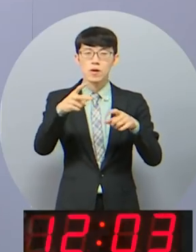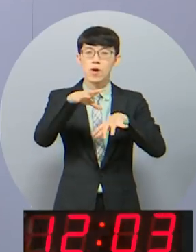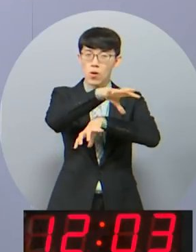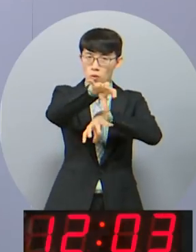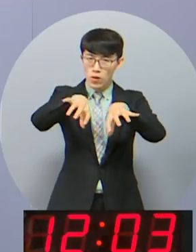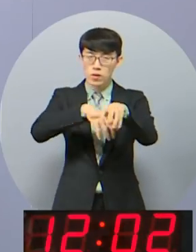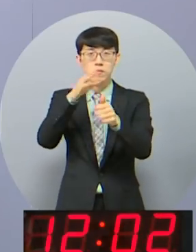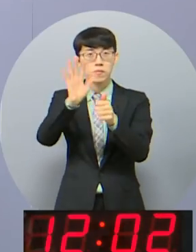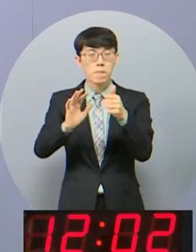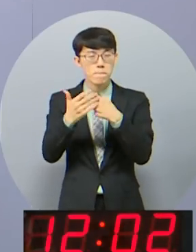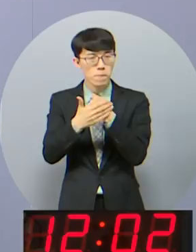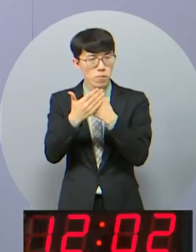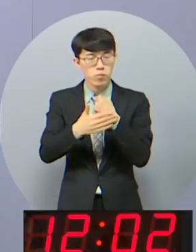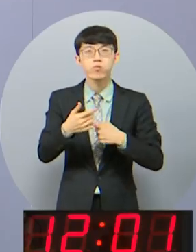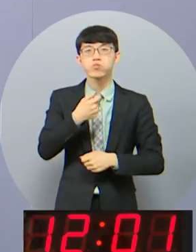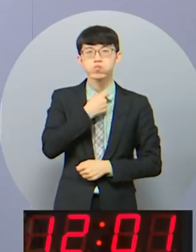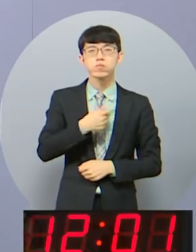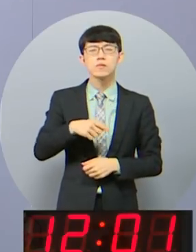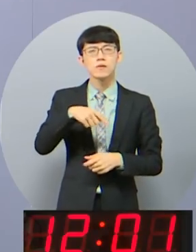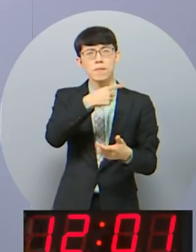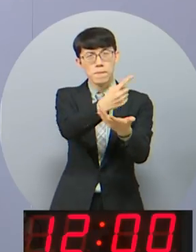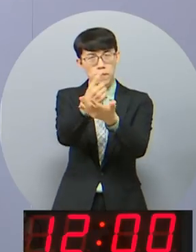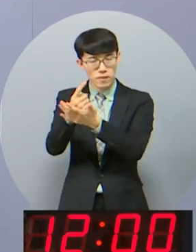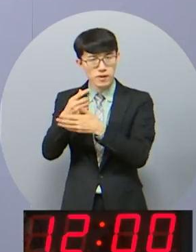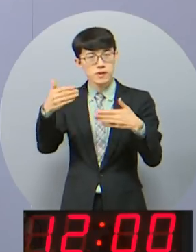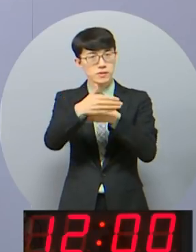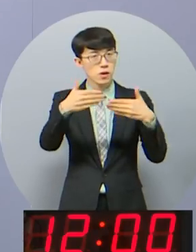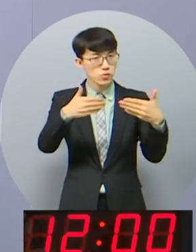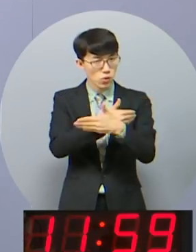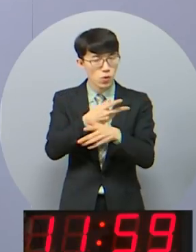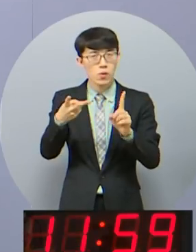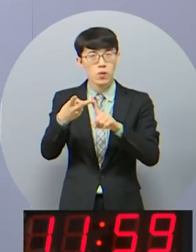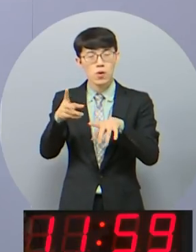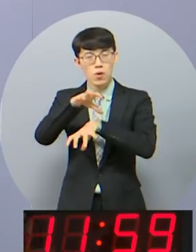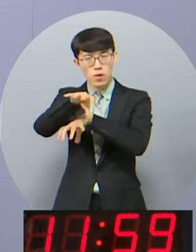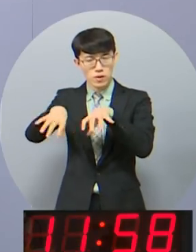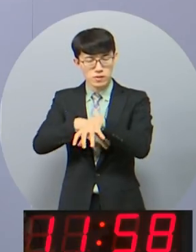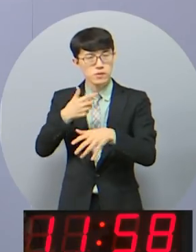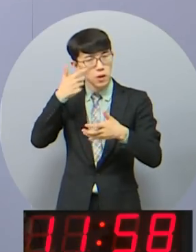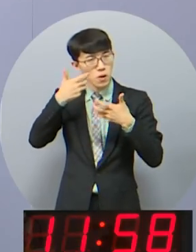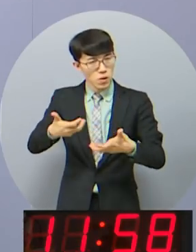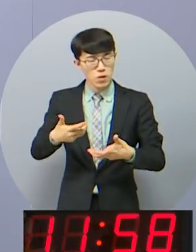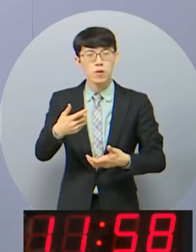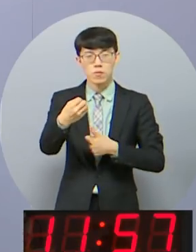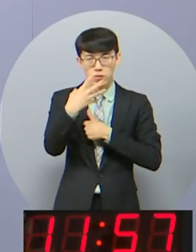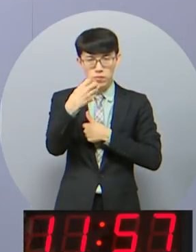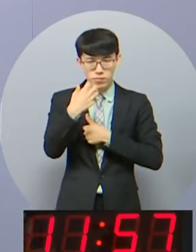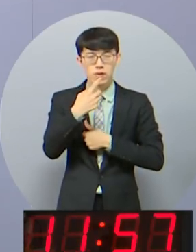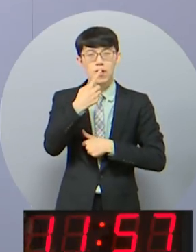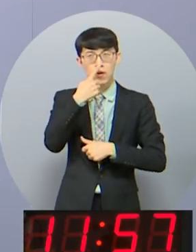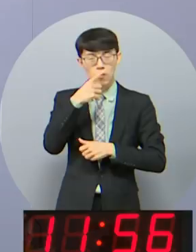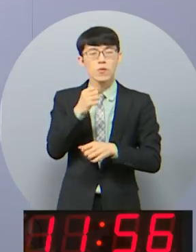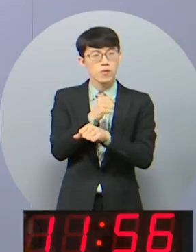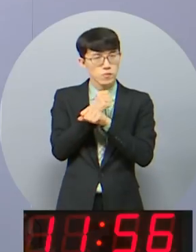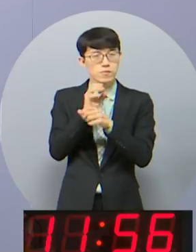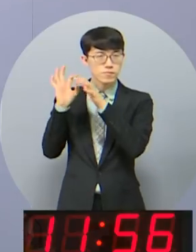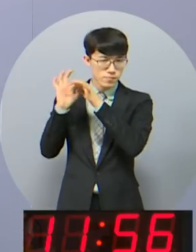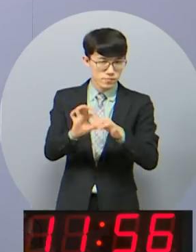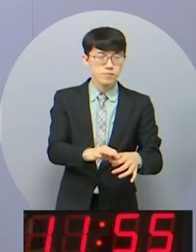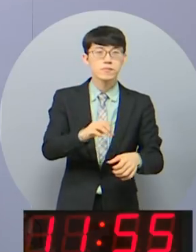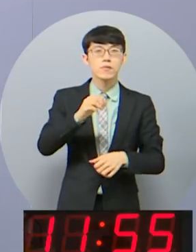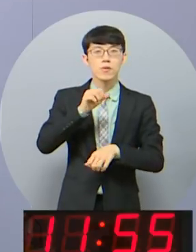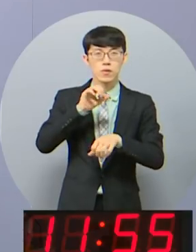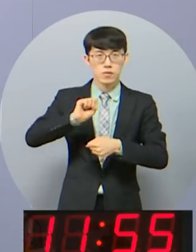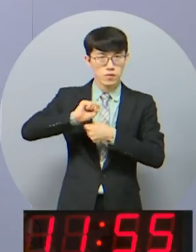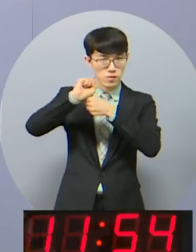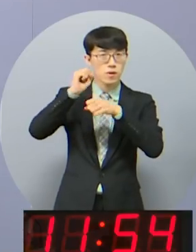是所有关心交通关心环境的乡亲提醒宇恩的事，所以我们会继续再加强。还